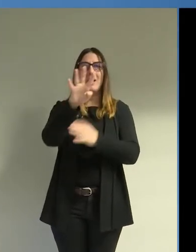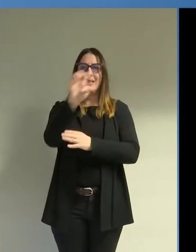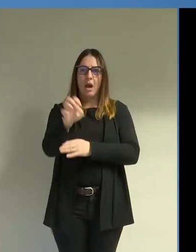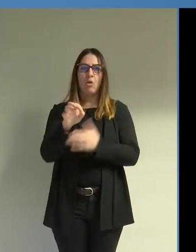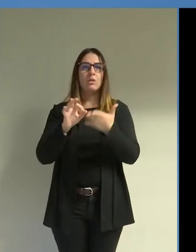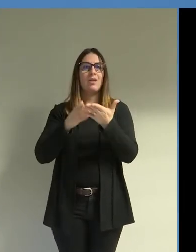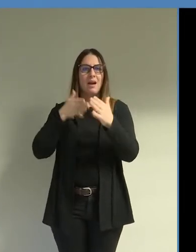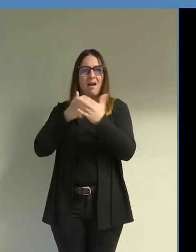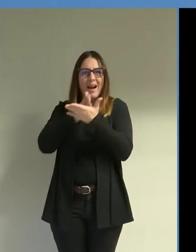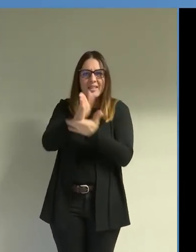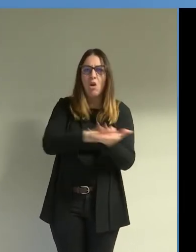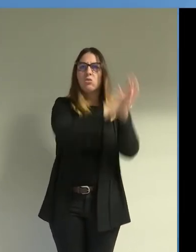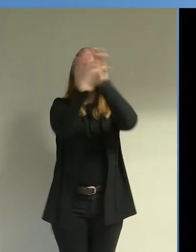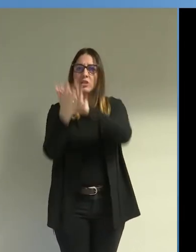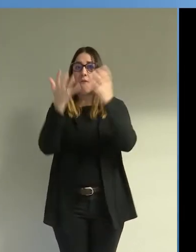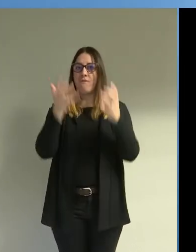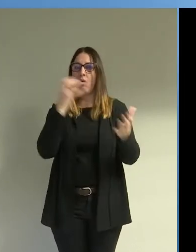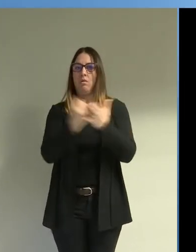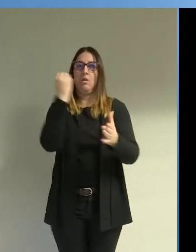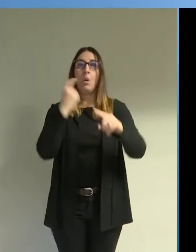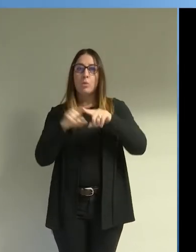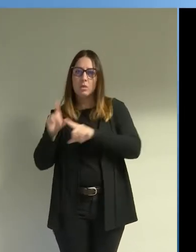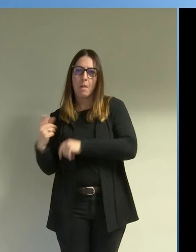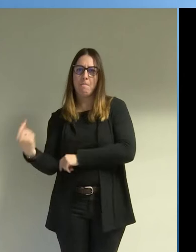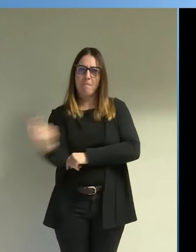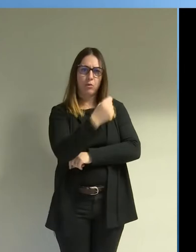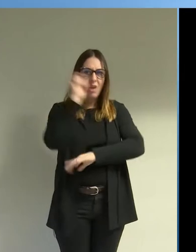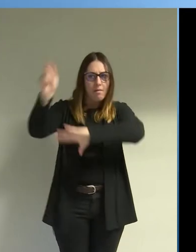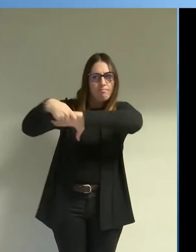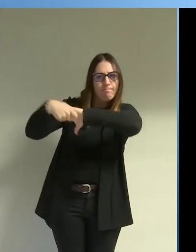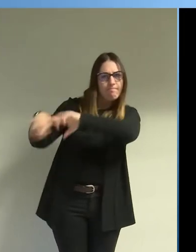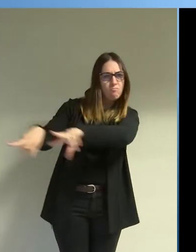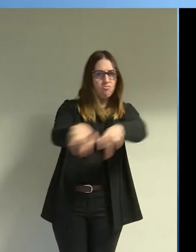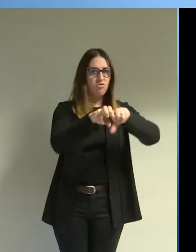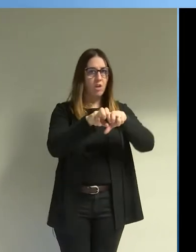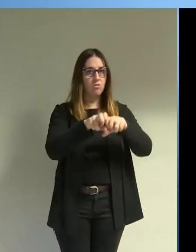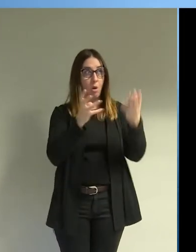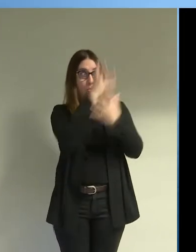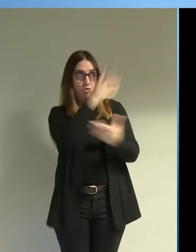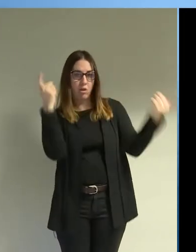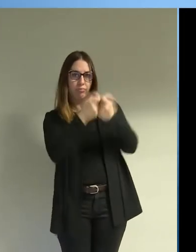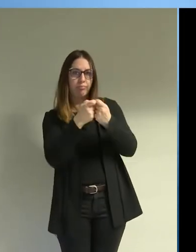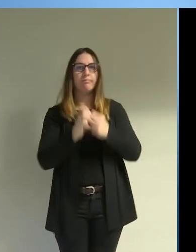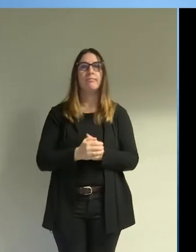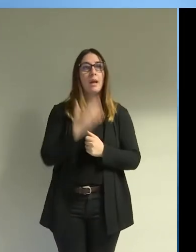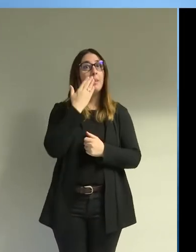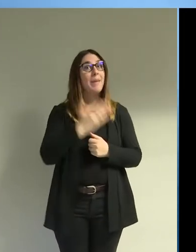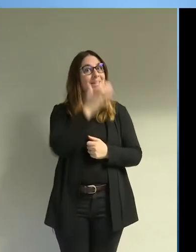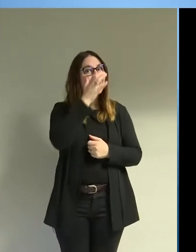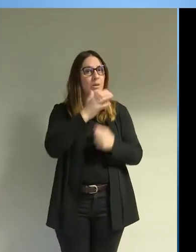stratégies de résilience et d'autoriser la recherche de partenariats ou de financement en rapport avec cette démarche merci pour votre écoute